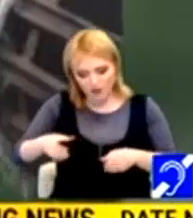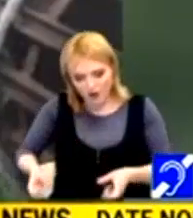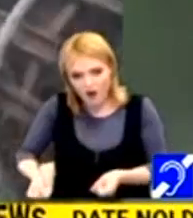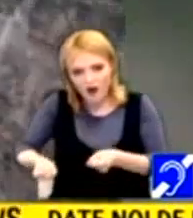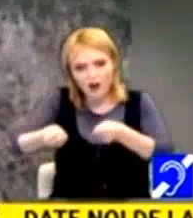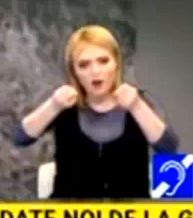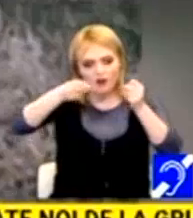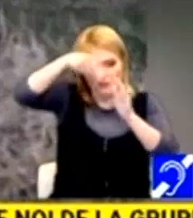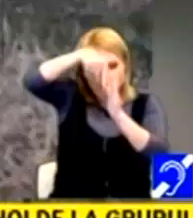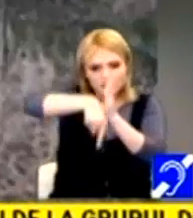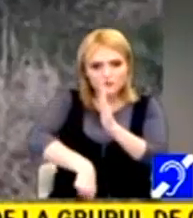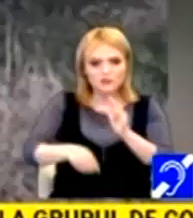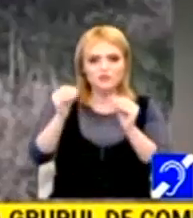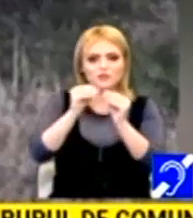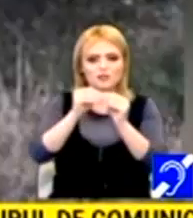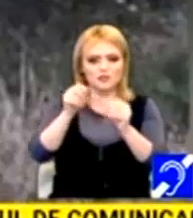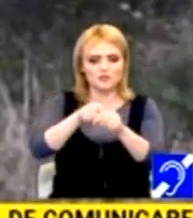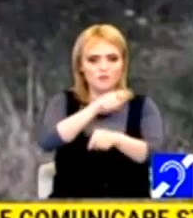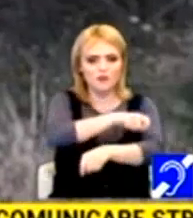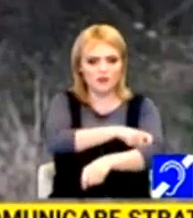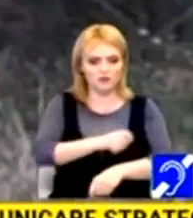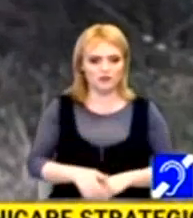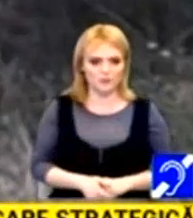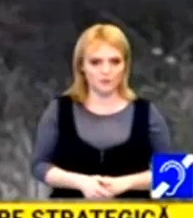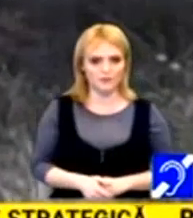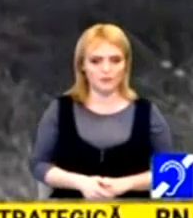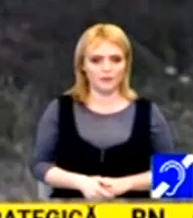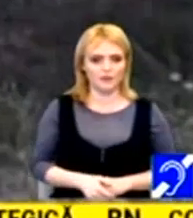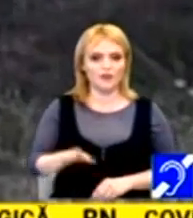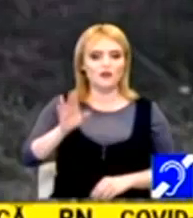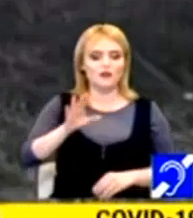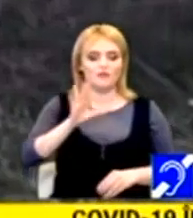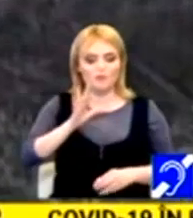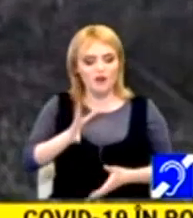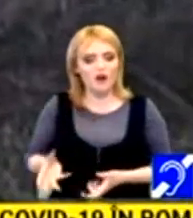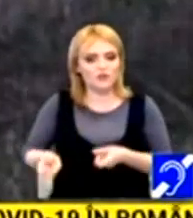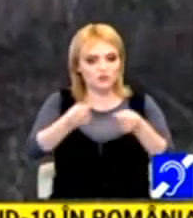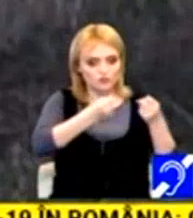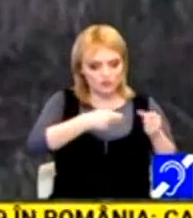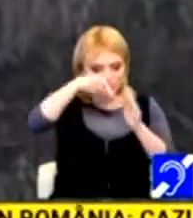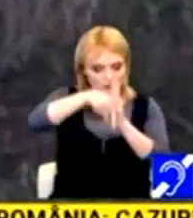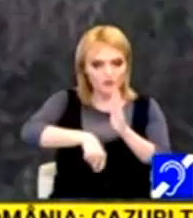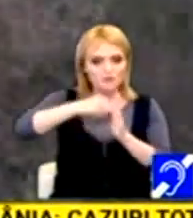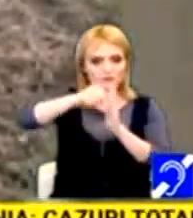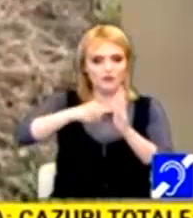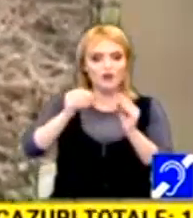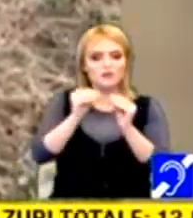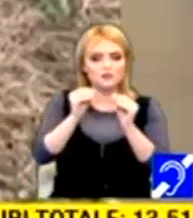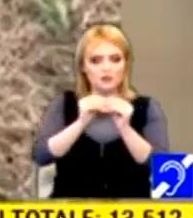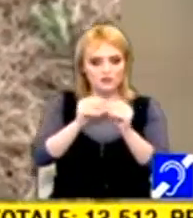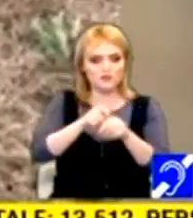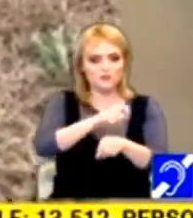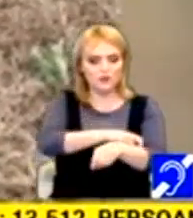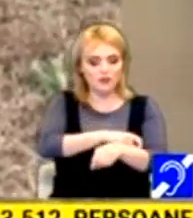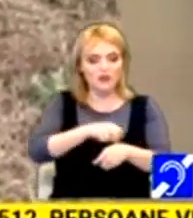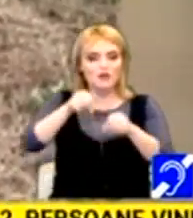metri adâncime. Urmarea examinării cadavrului, care este de gen feminin, medicul legist nu a depistat